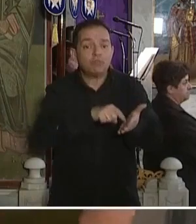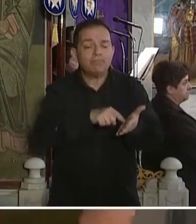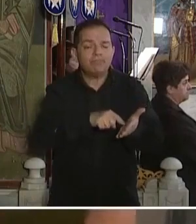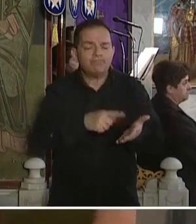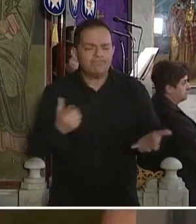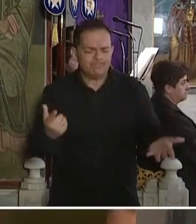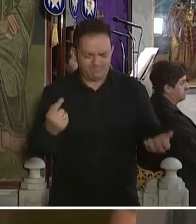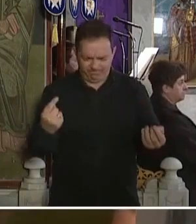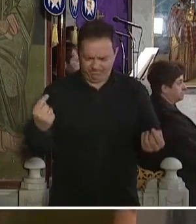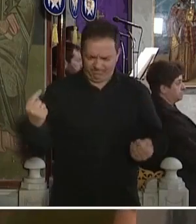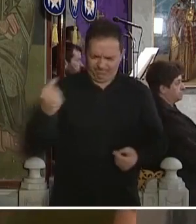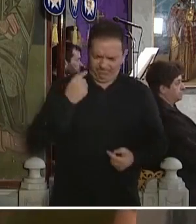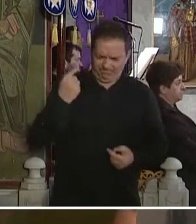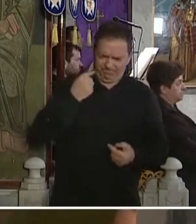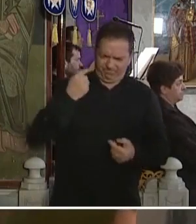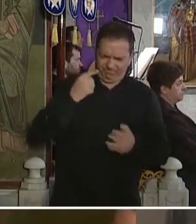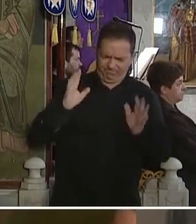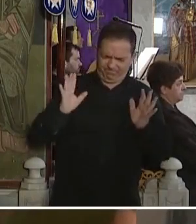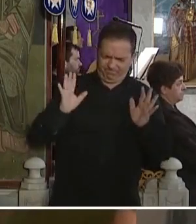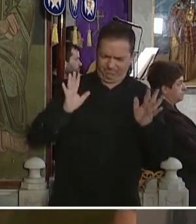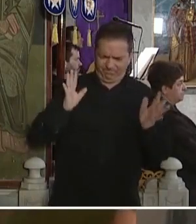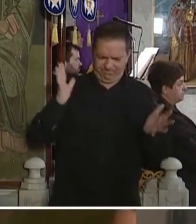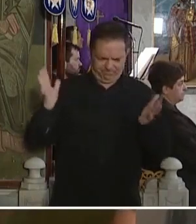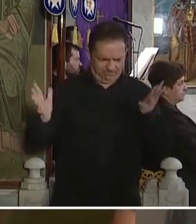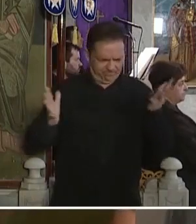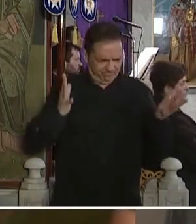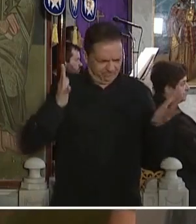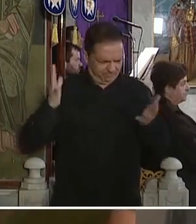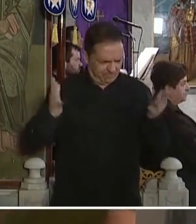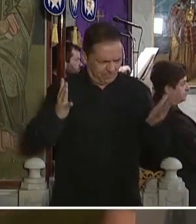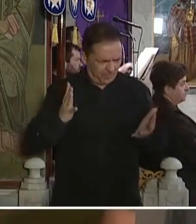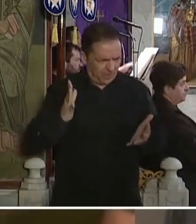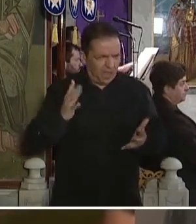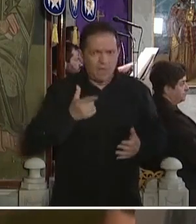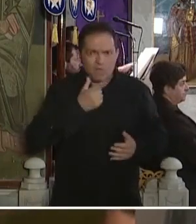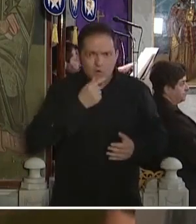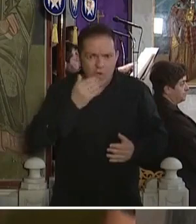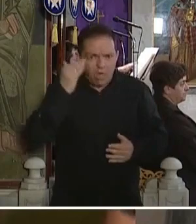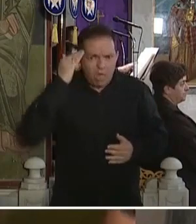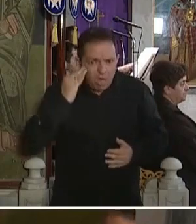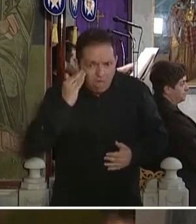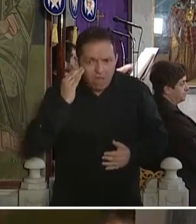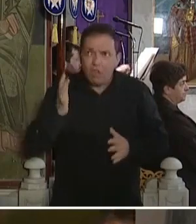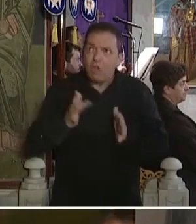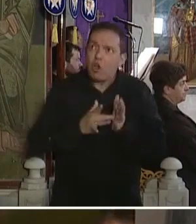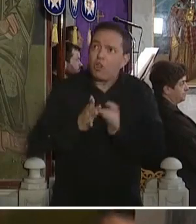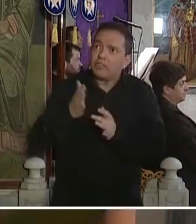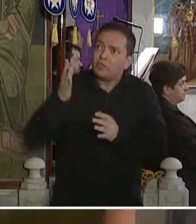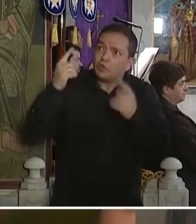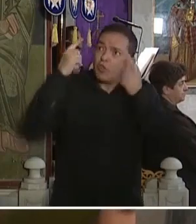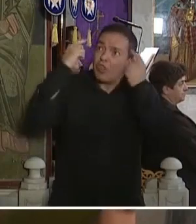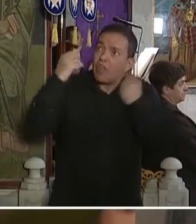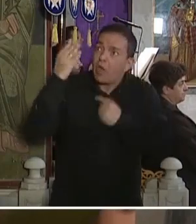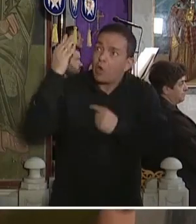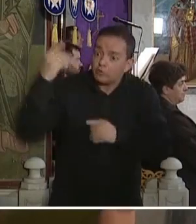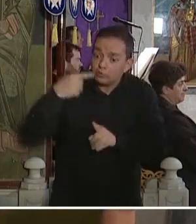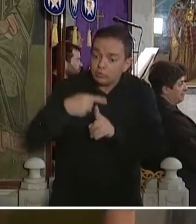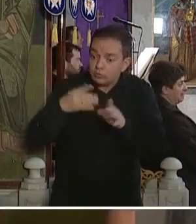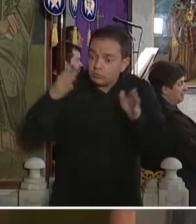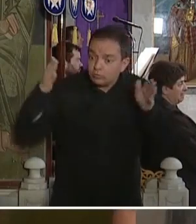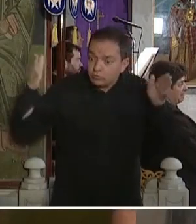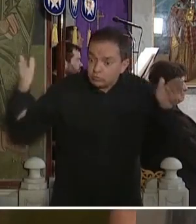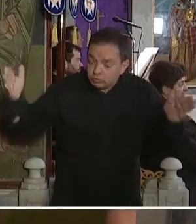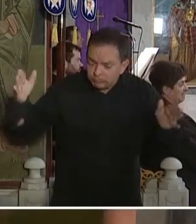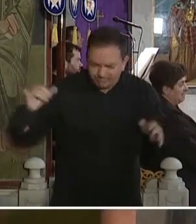σκανδαλίζεται ο άνθρωπος. Δεν είναι εύκολο να πιστέψεις σε σταυρωμένο Θεό. Δεν είναι